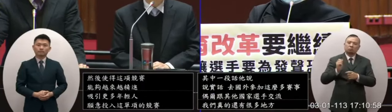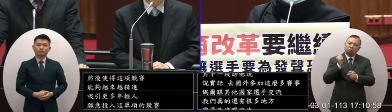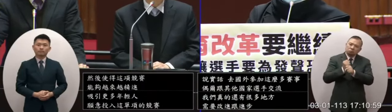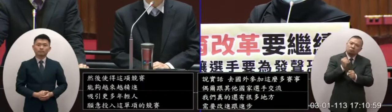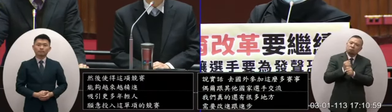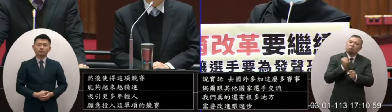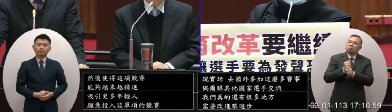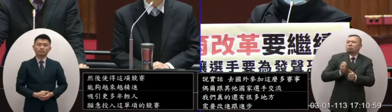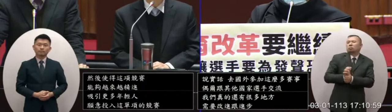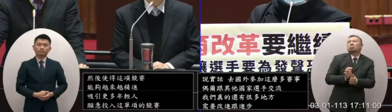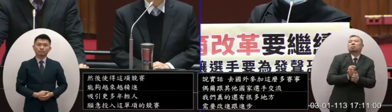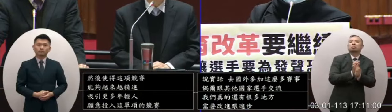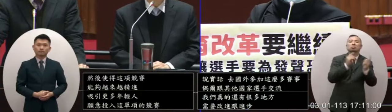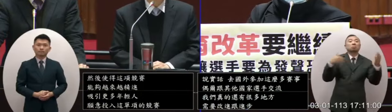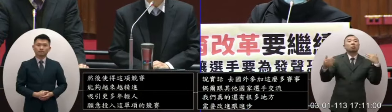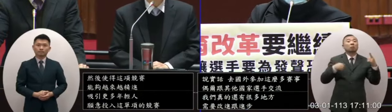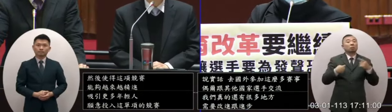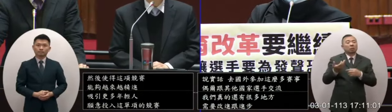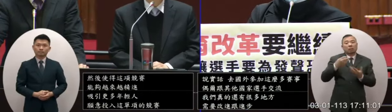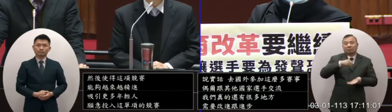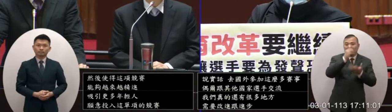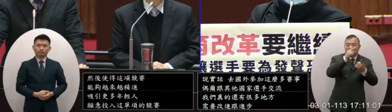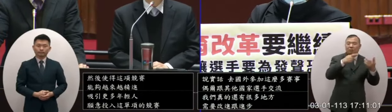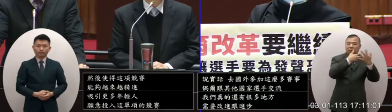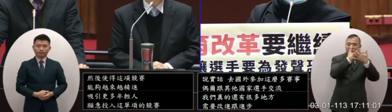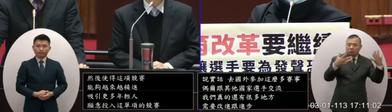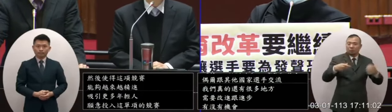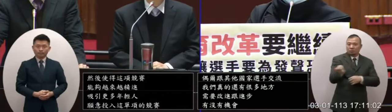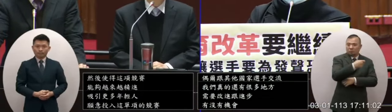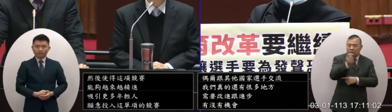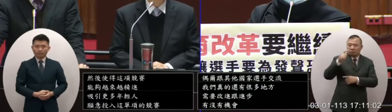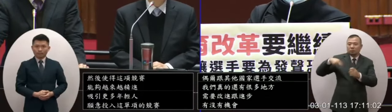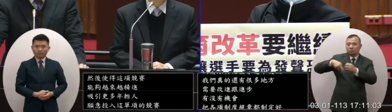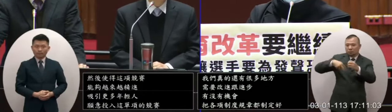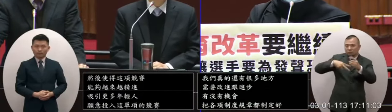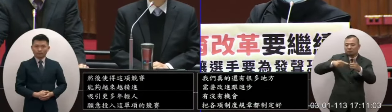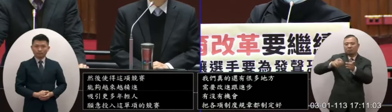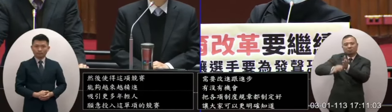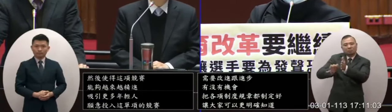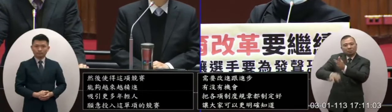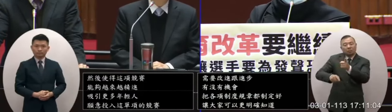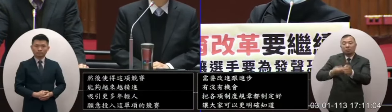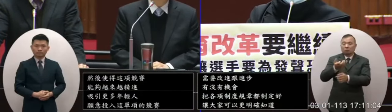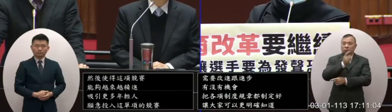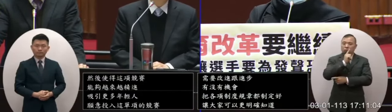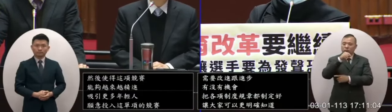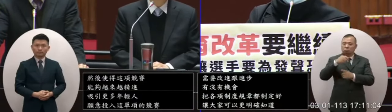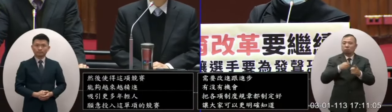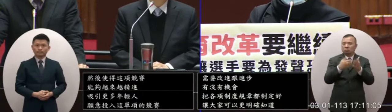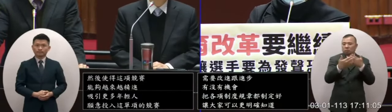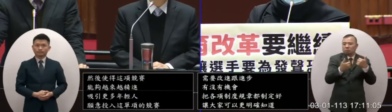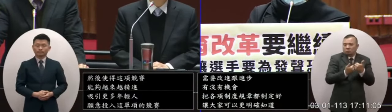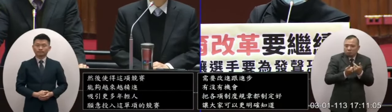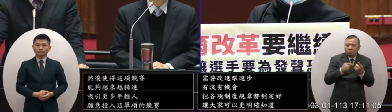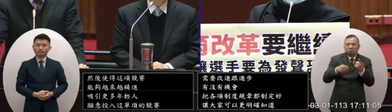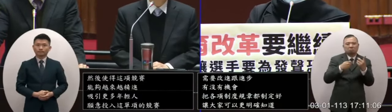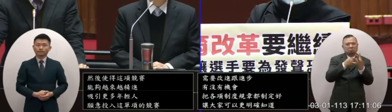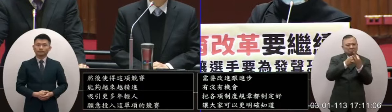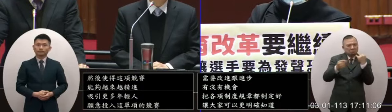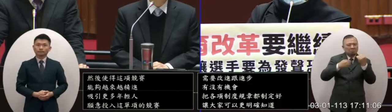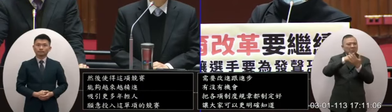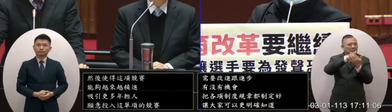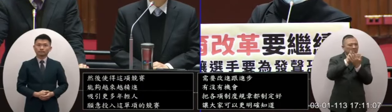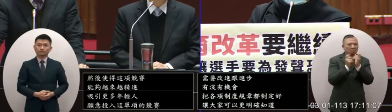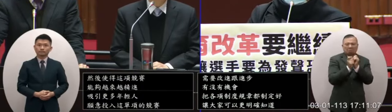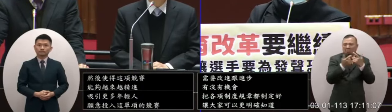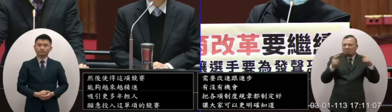就是说，我刚刚只是讲了网协、足协跟篮协，如同刚部长说的，协会的制度跟协会的数量种类跟